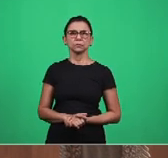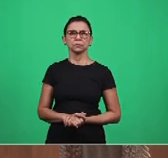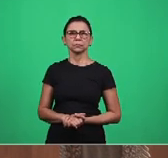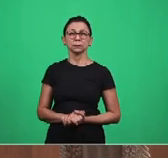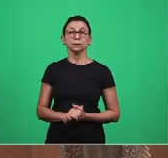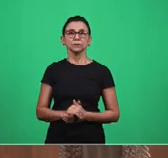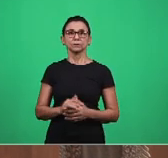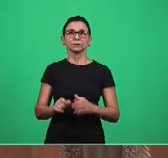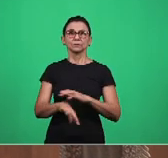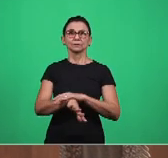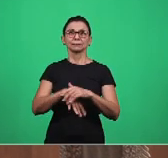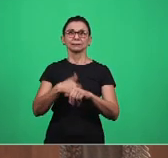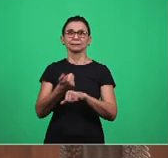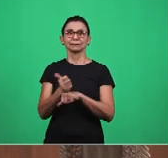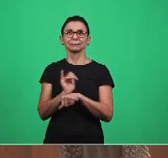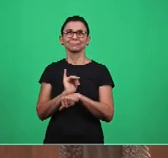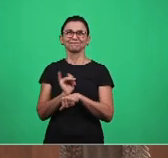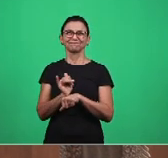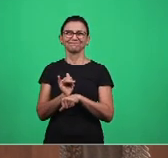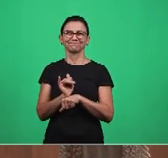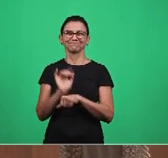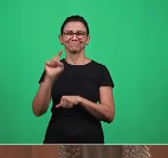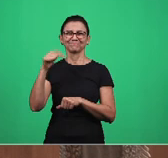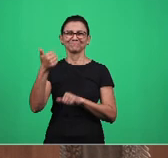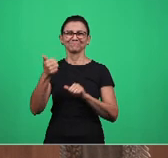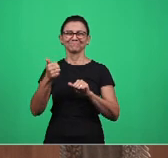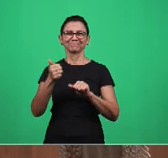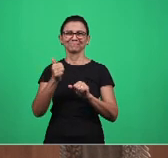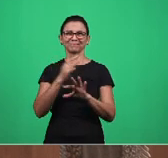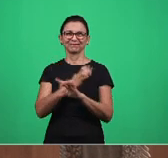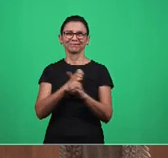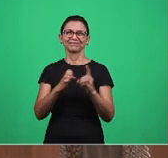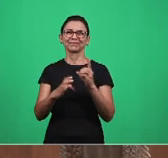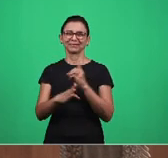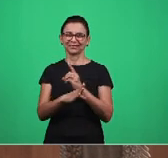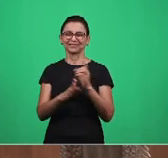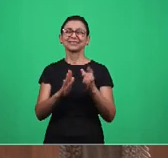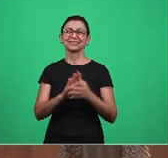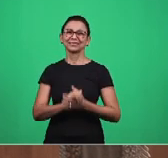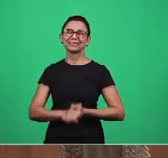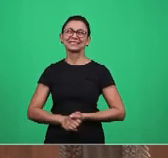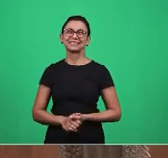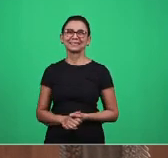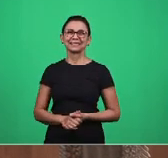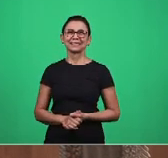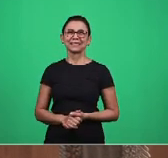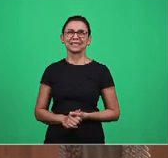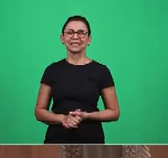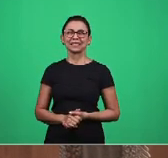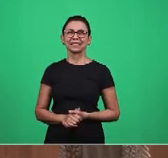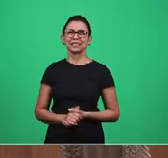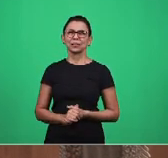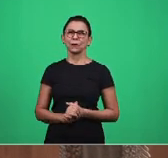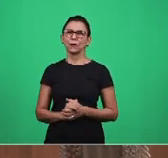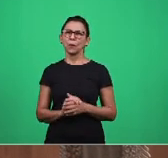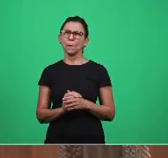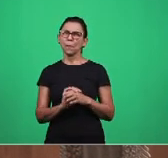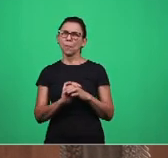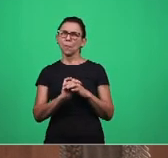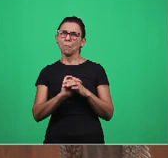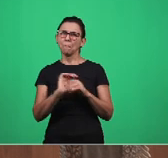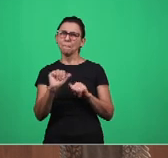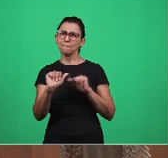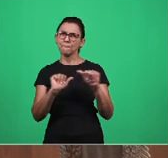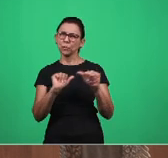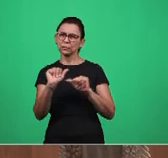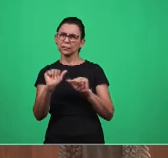YouTube. Et aussi pour la prochaine école biblique dominicale, nous préparons un petit changement dans le format avec